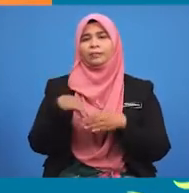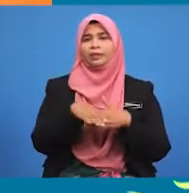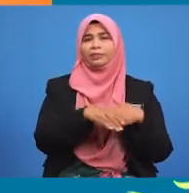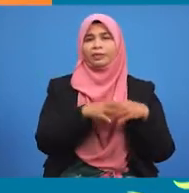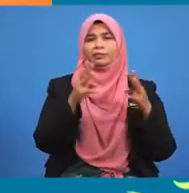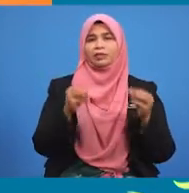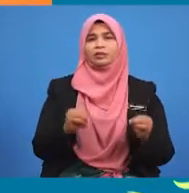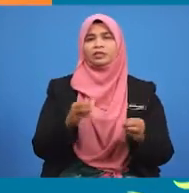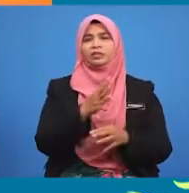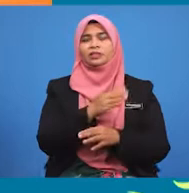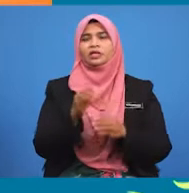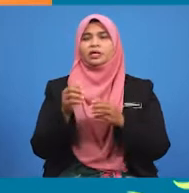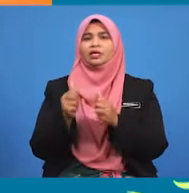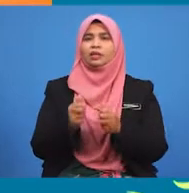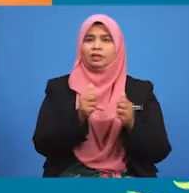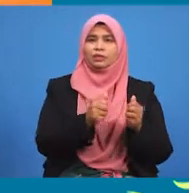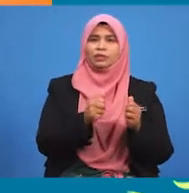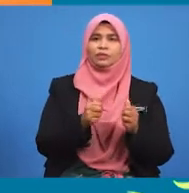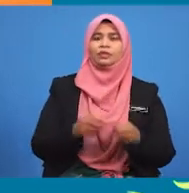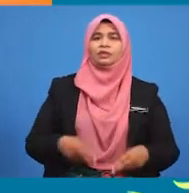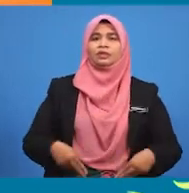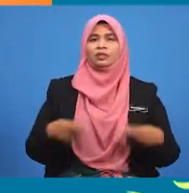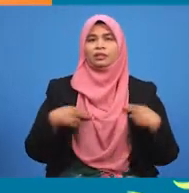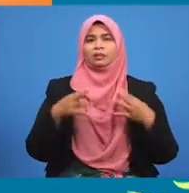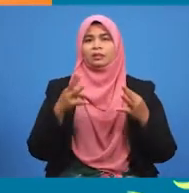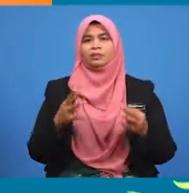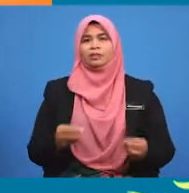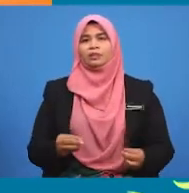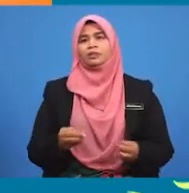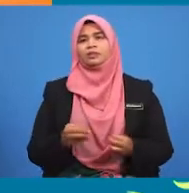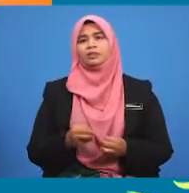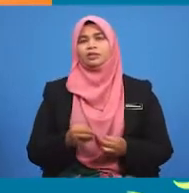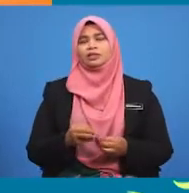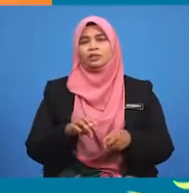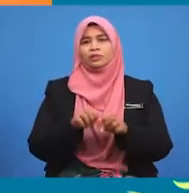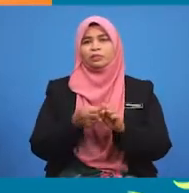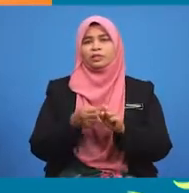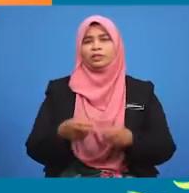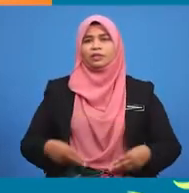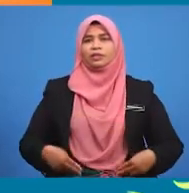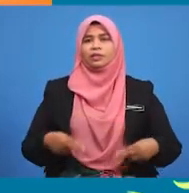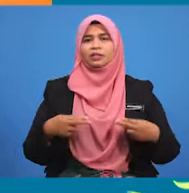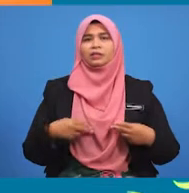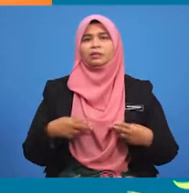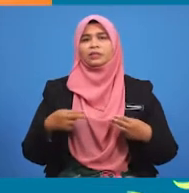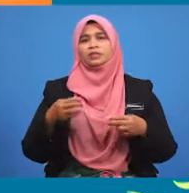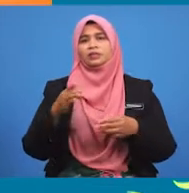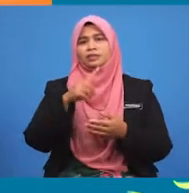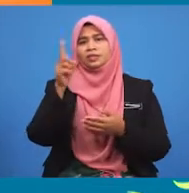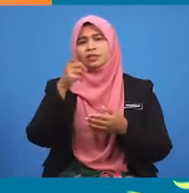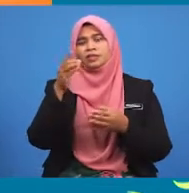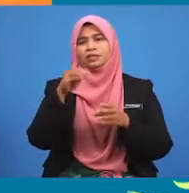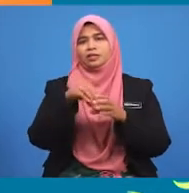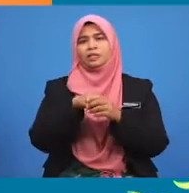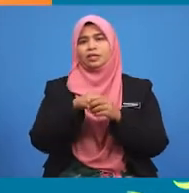kehidupan manusia dengan panduan serta petunjuk daripada Allah supaya kehidupan sentiasa dalam